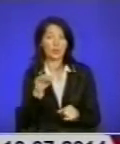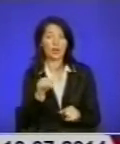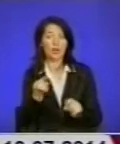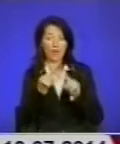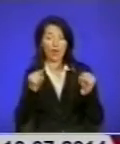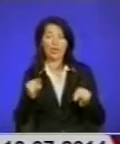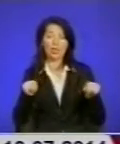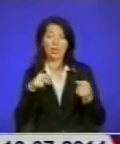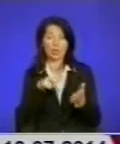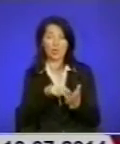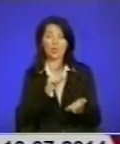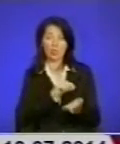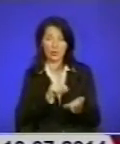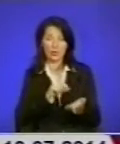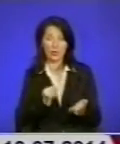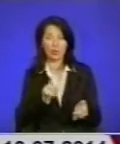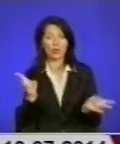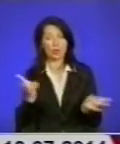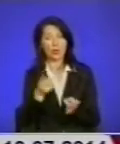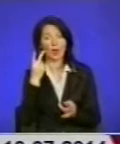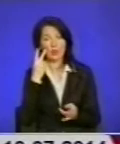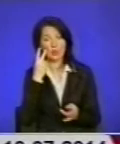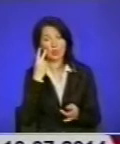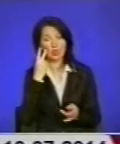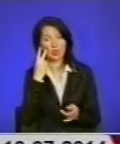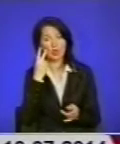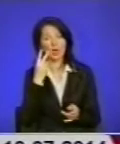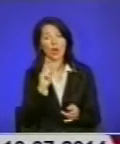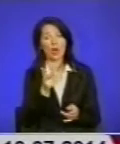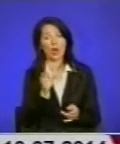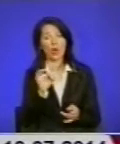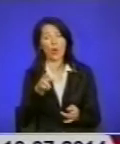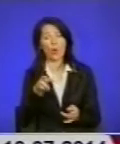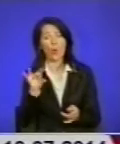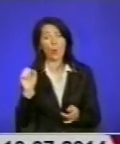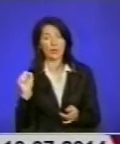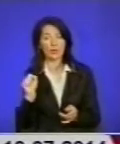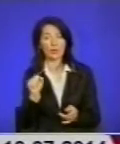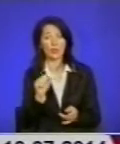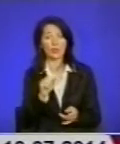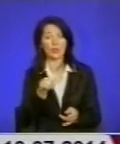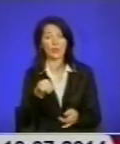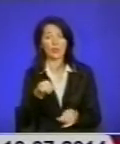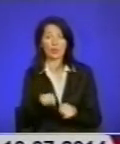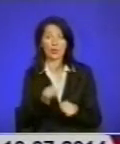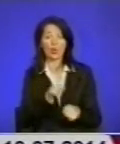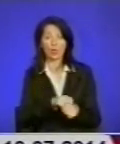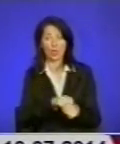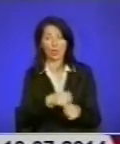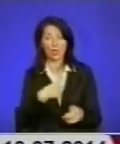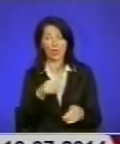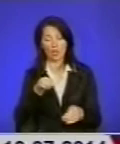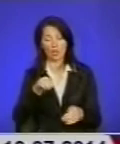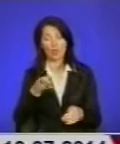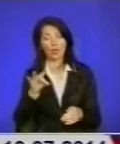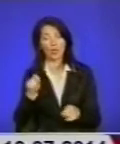реабілітації вказано, що треба постійне носіння компресійного трикотажу. Я трикотаж купляю за